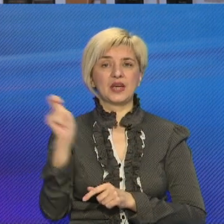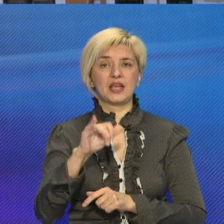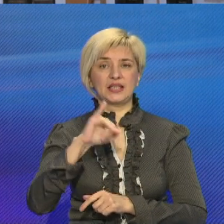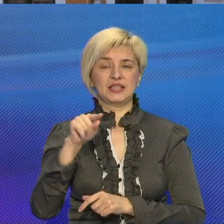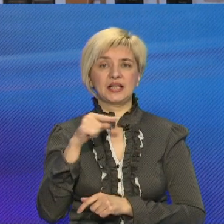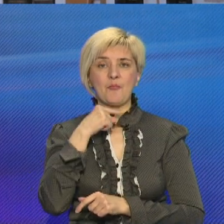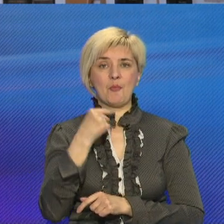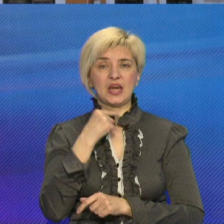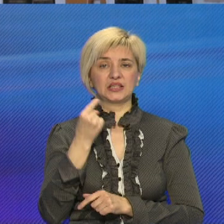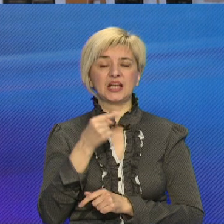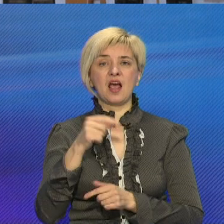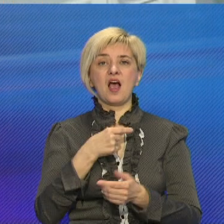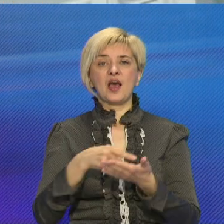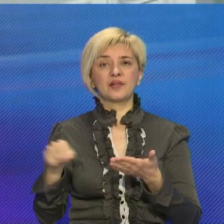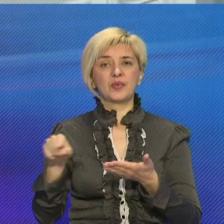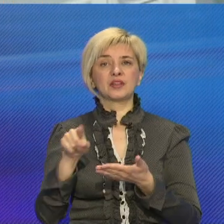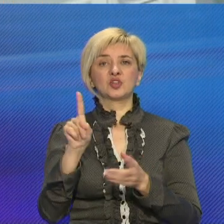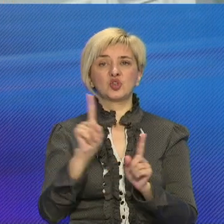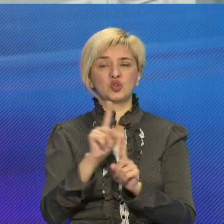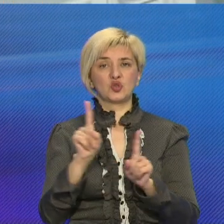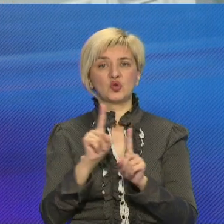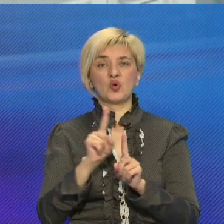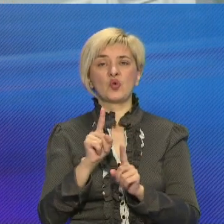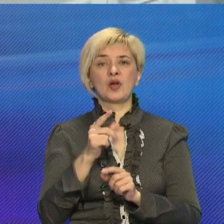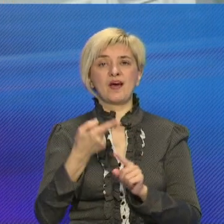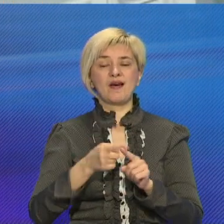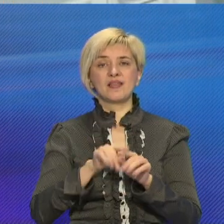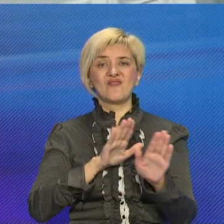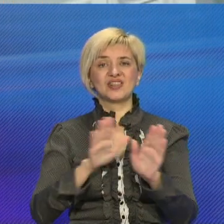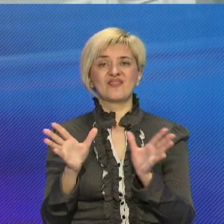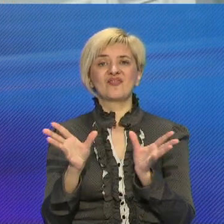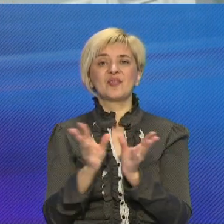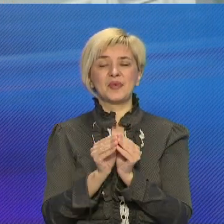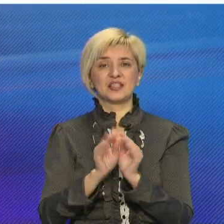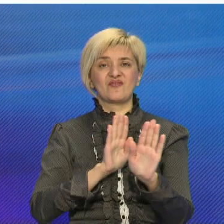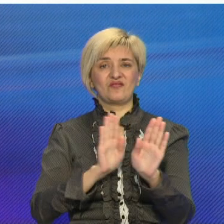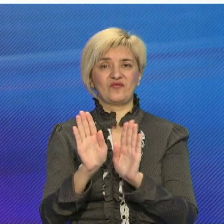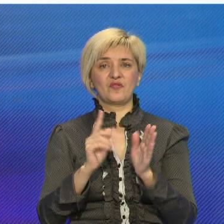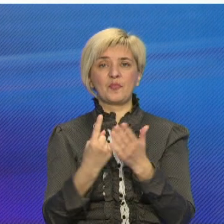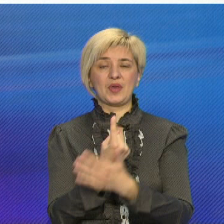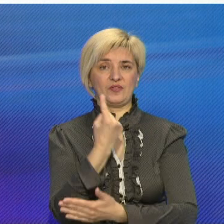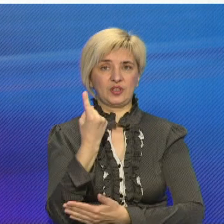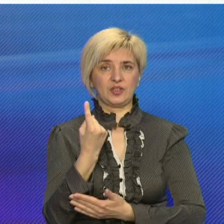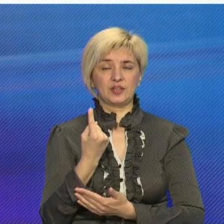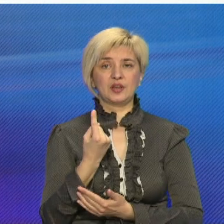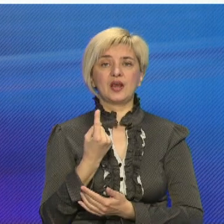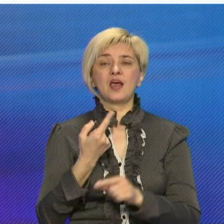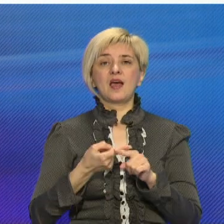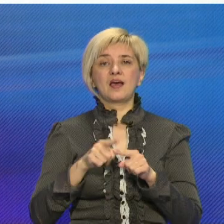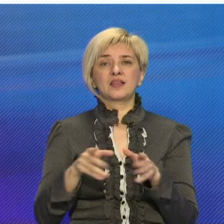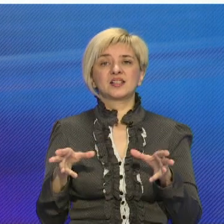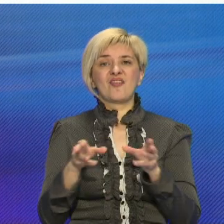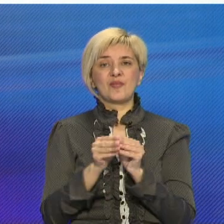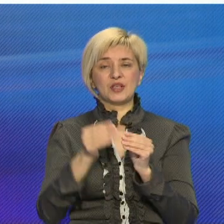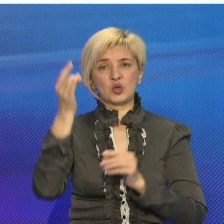Бреста. Адмітність проєкту у тим, що ці вистави разом експонуються у першиню. Це наш совместний культурний